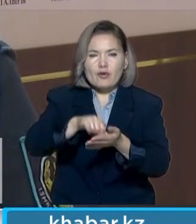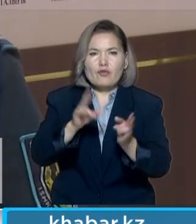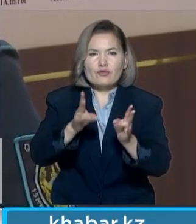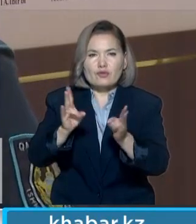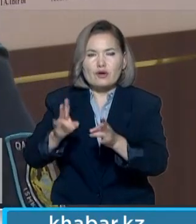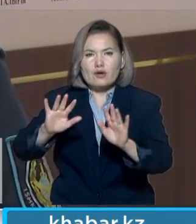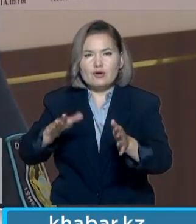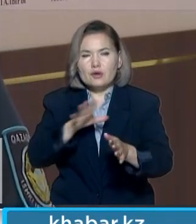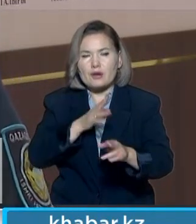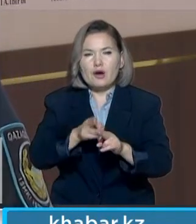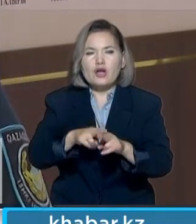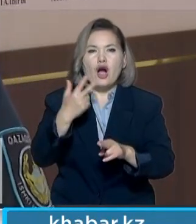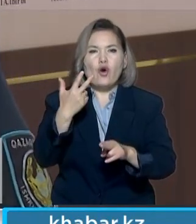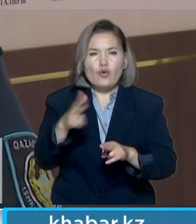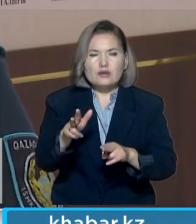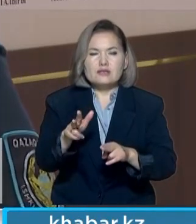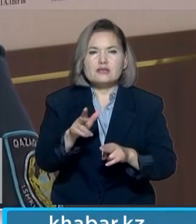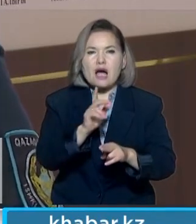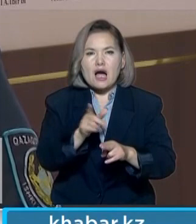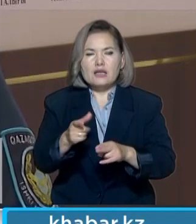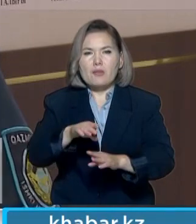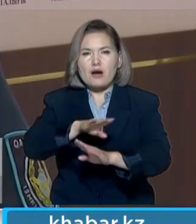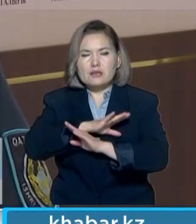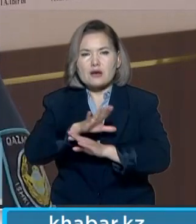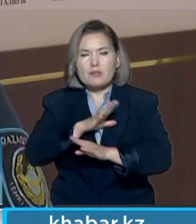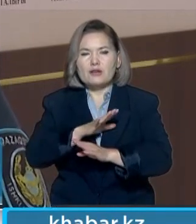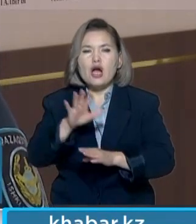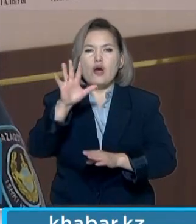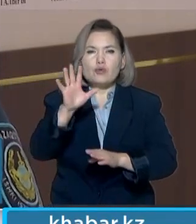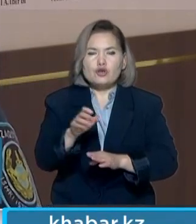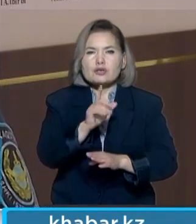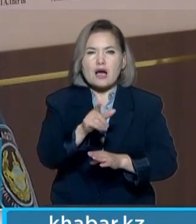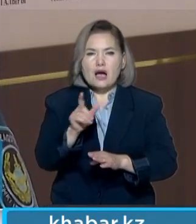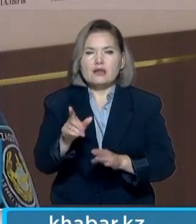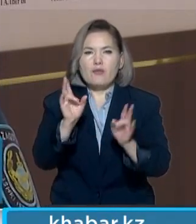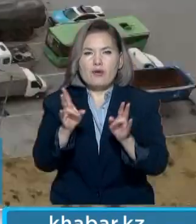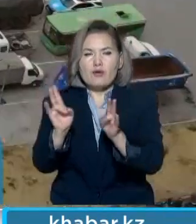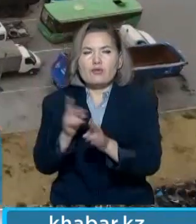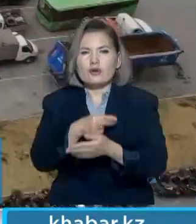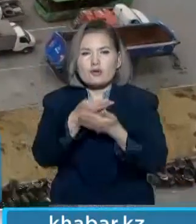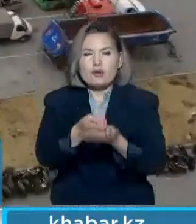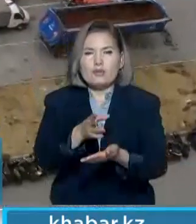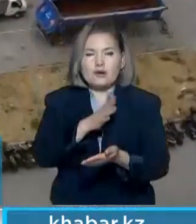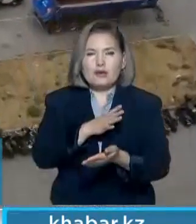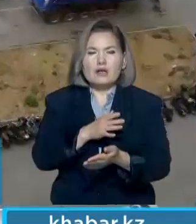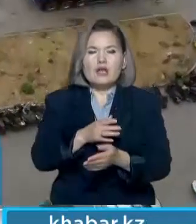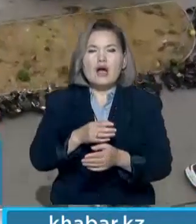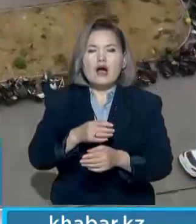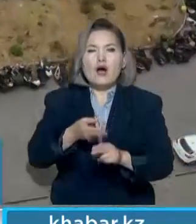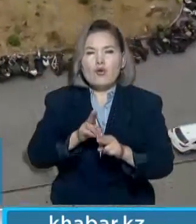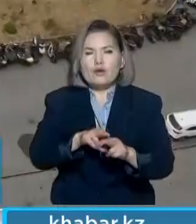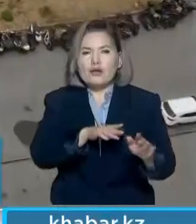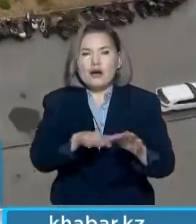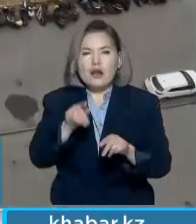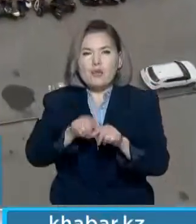Ол жерде 30-ға жуық адам қаза болып, тағы да 500-ден астам адам әртүрліден жарақат алған. Жүйелі жұмыс нәтижесінде